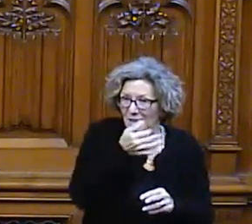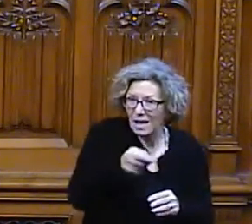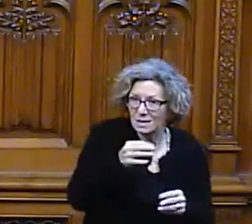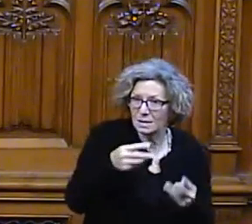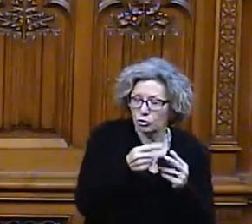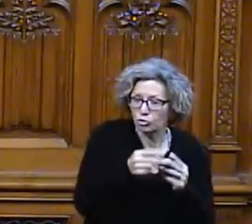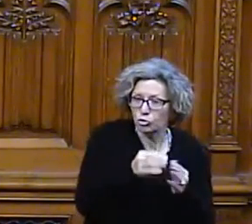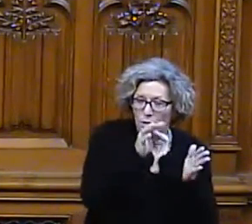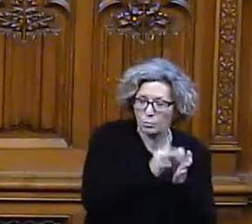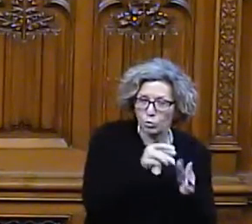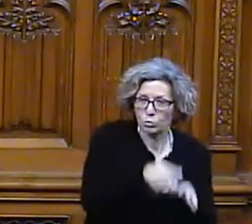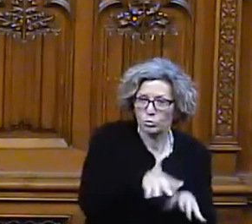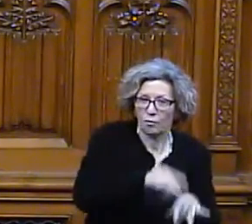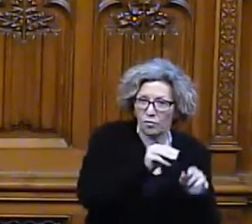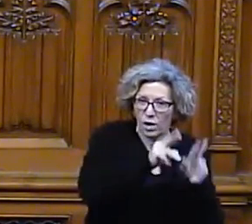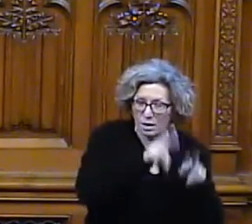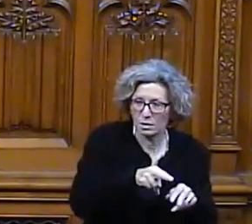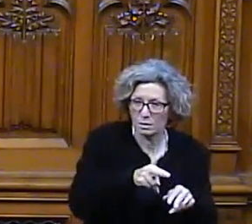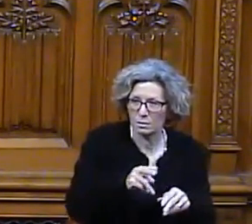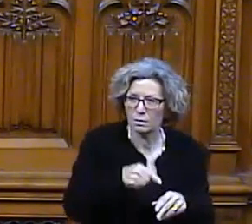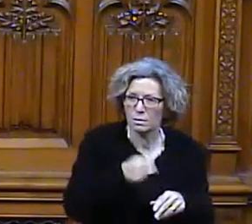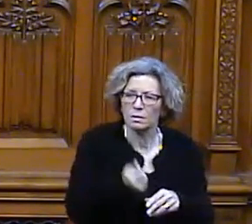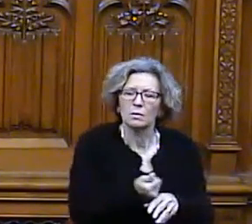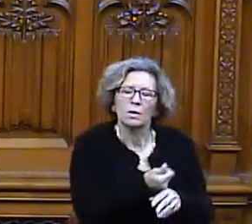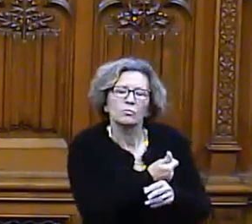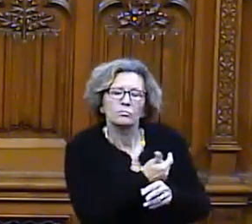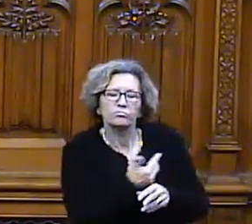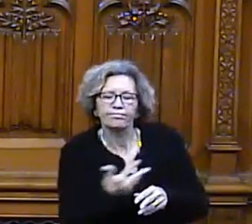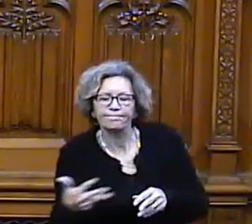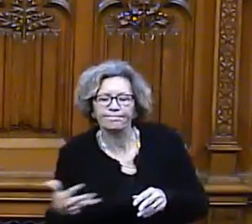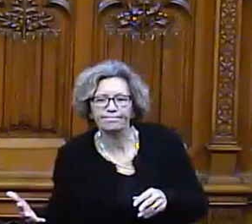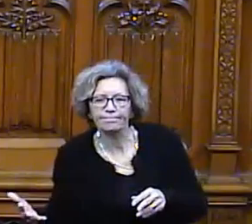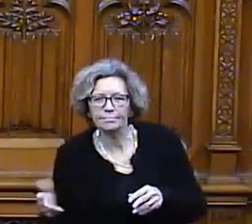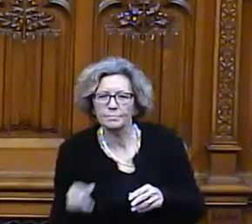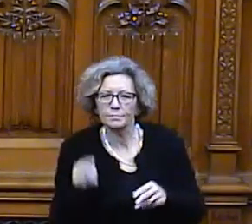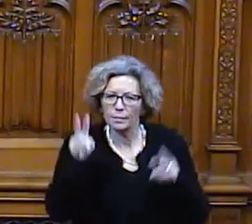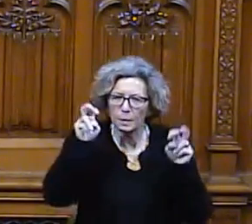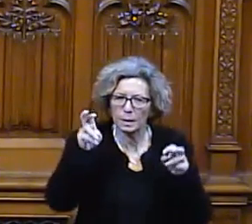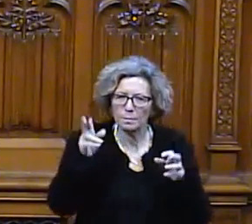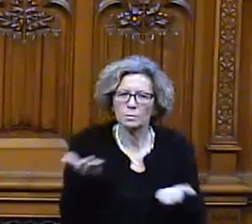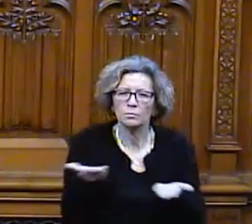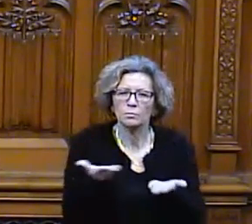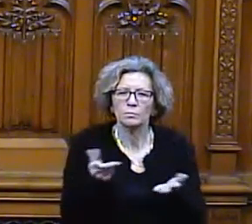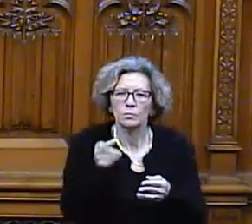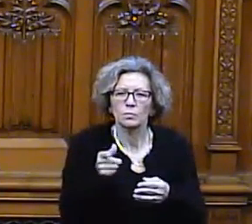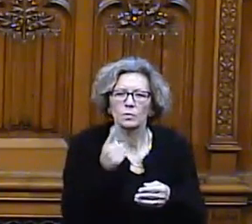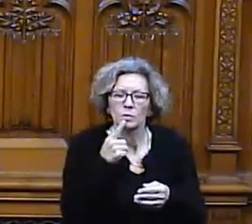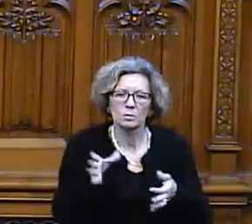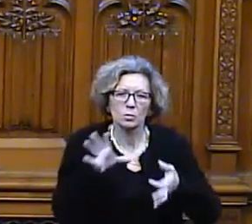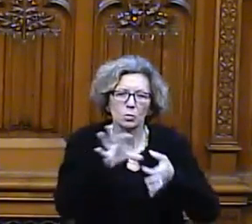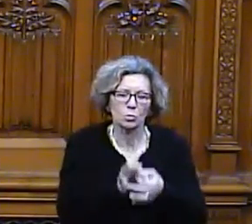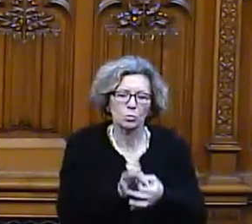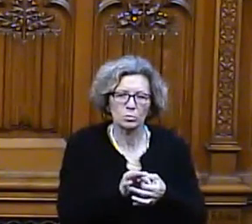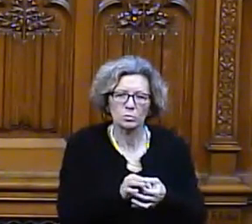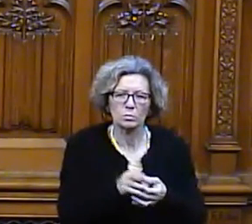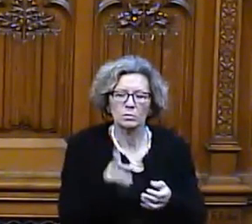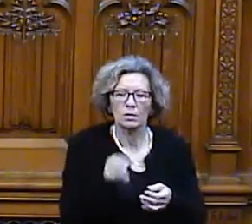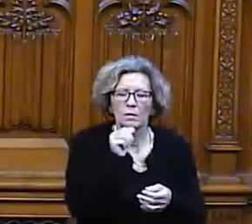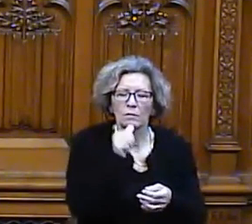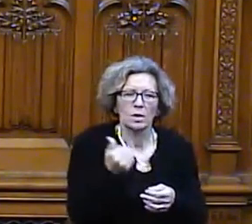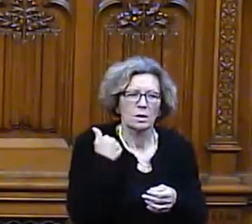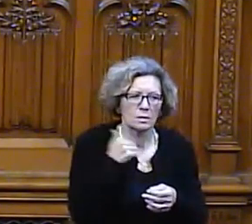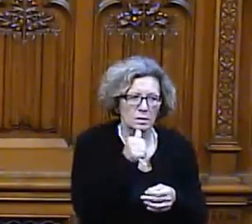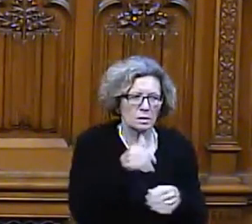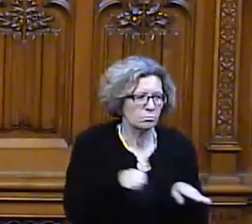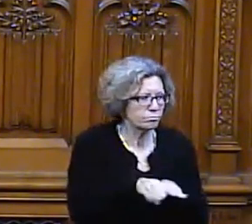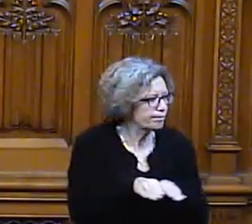Streitpunkt, das Wahlrecht. Es gab eine Vielzahl von Themen, wo sich diese Koalition nicht einigen konnte.